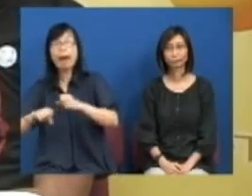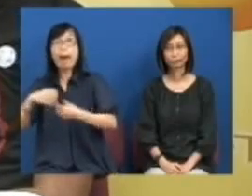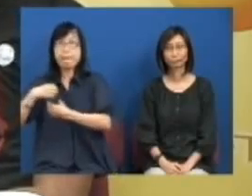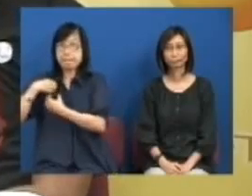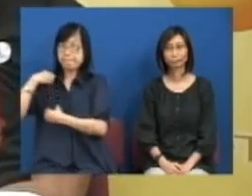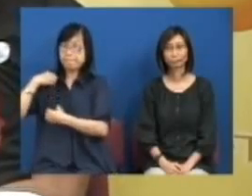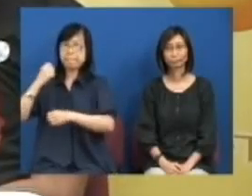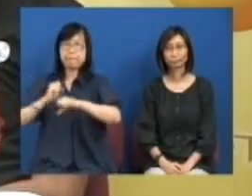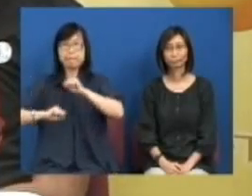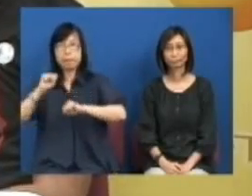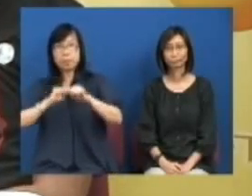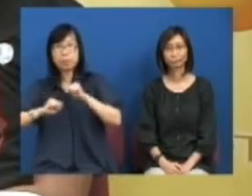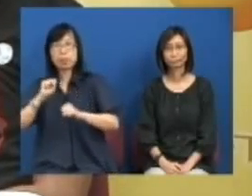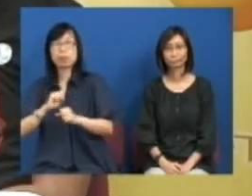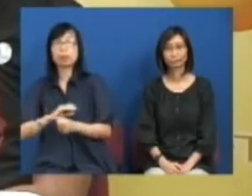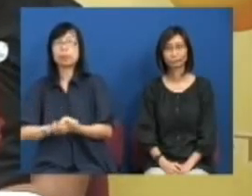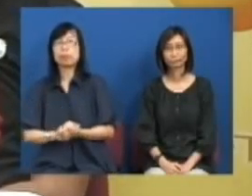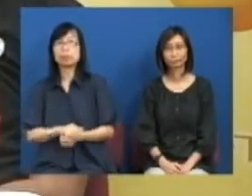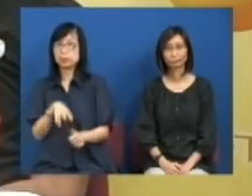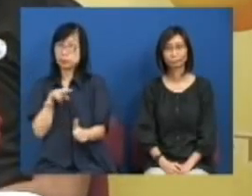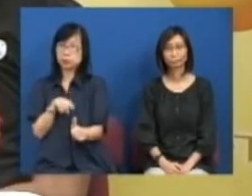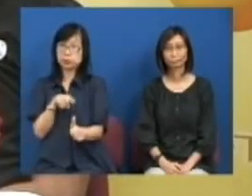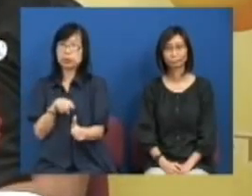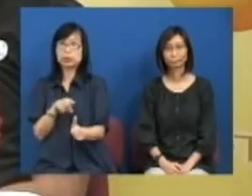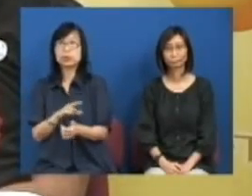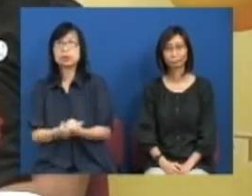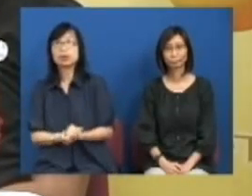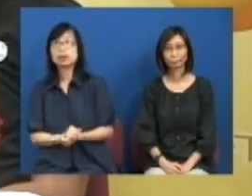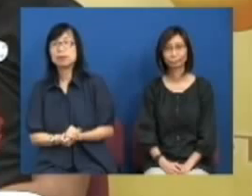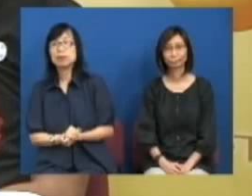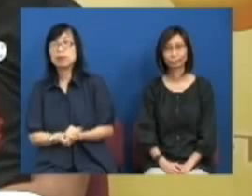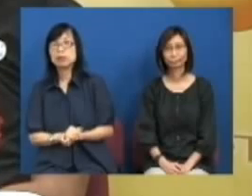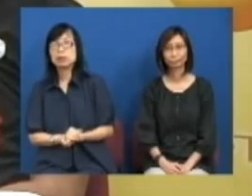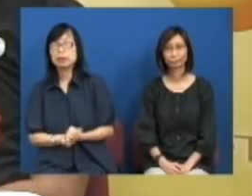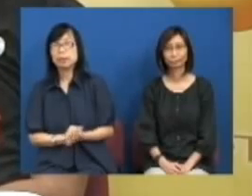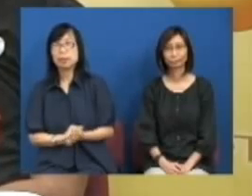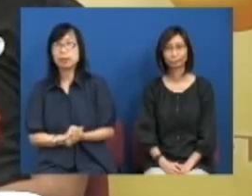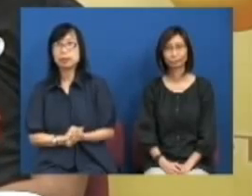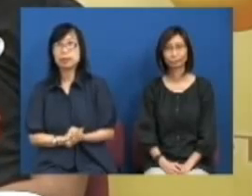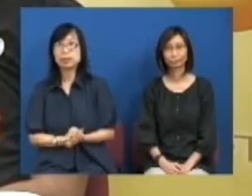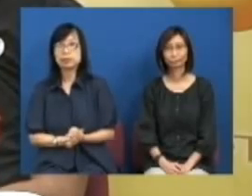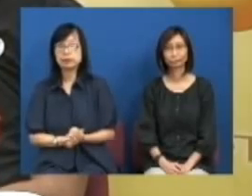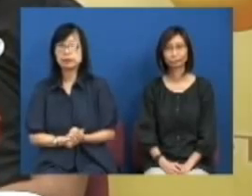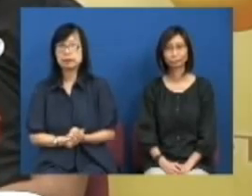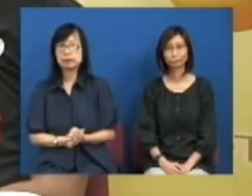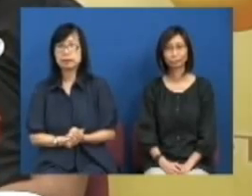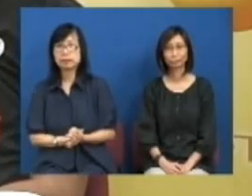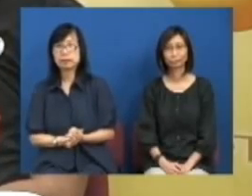咧？咁好簡單嘅道理嚟嘅。咁呢個一位姓女嘅小弟弟就真係誒，